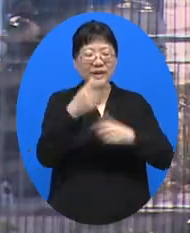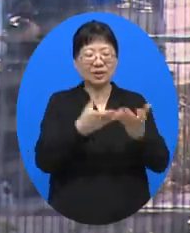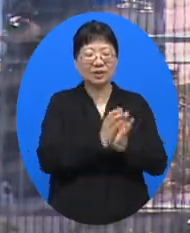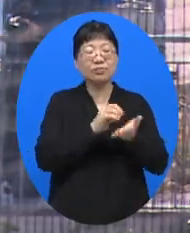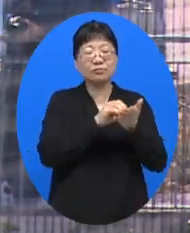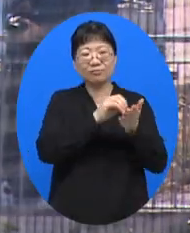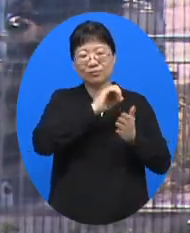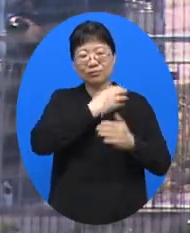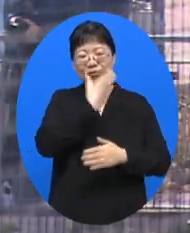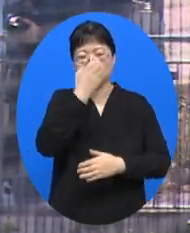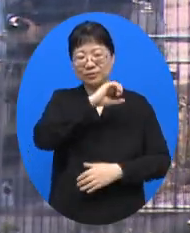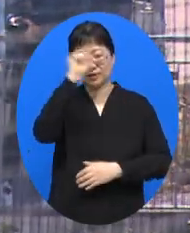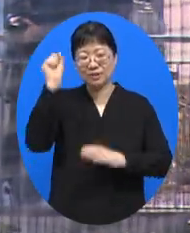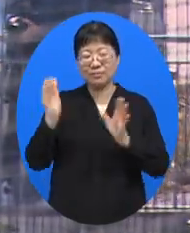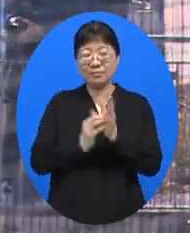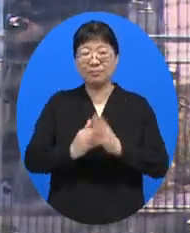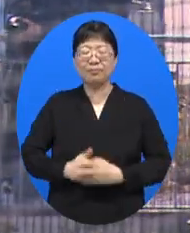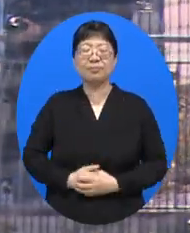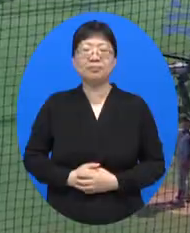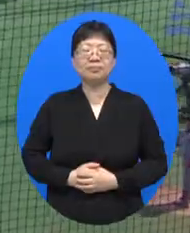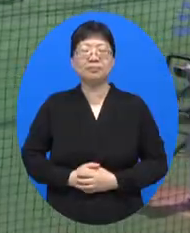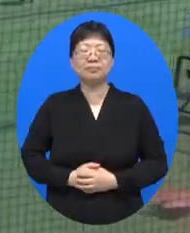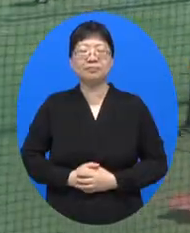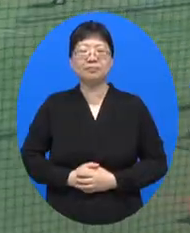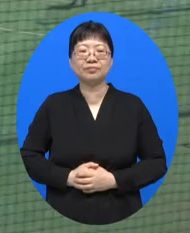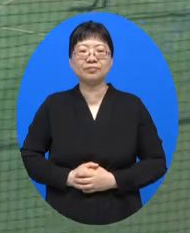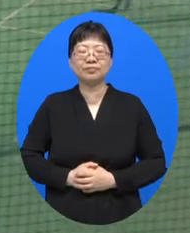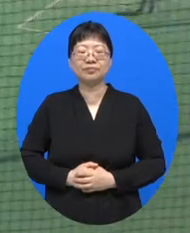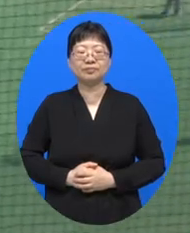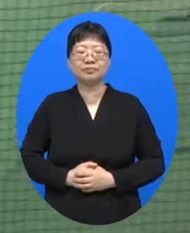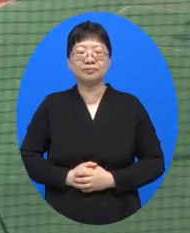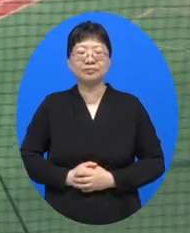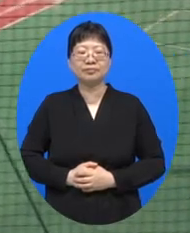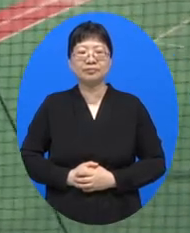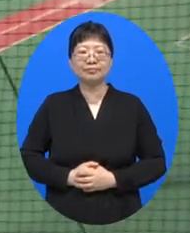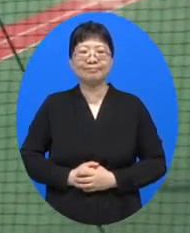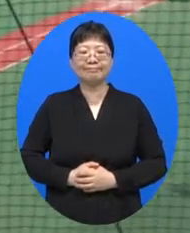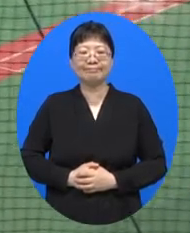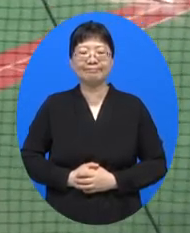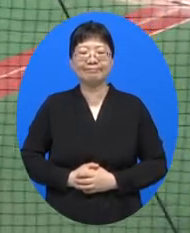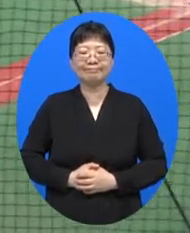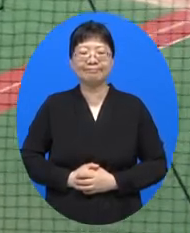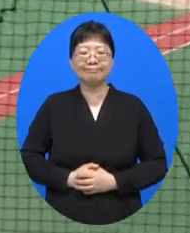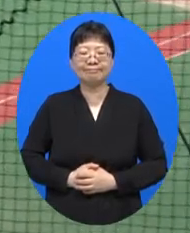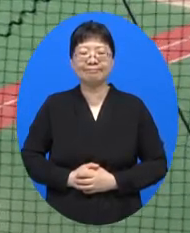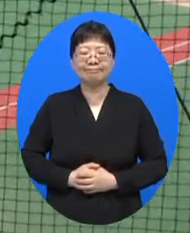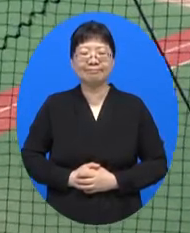프로구단에 입단하는 꿈을 이뤘습니다. 경기주TV 최창순입니다.